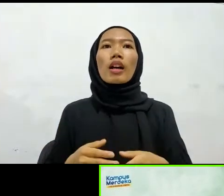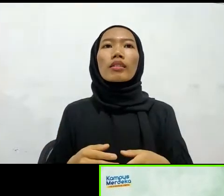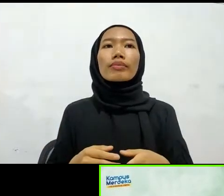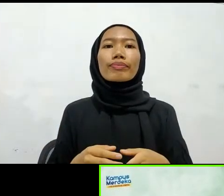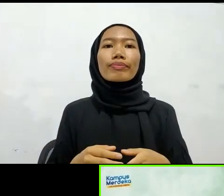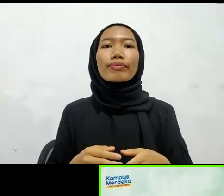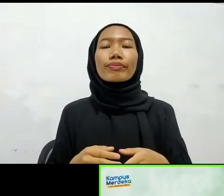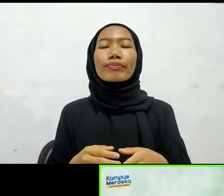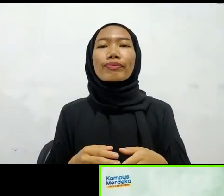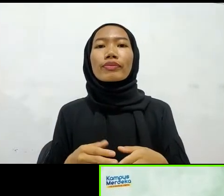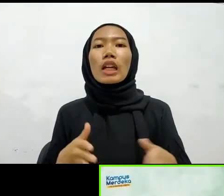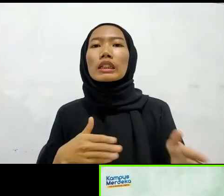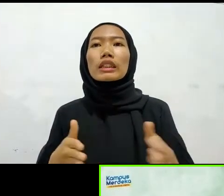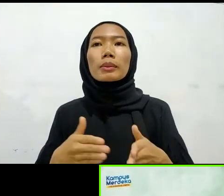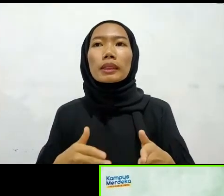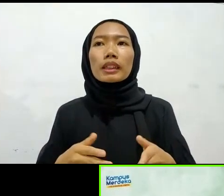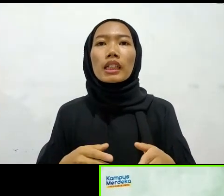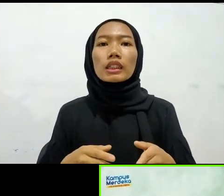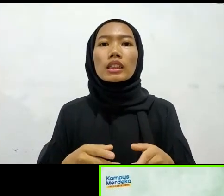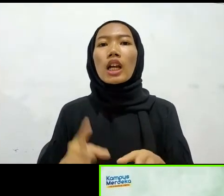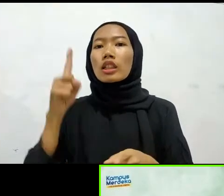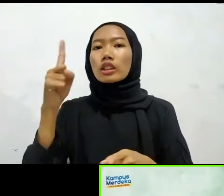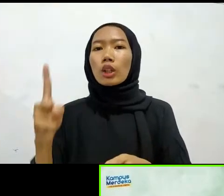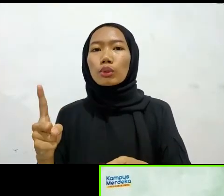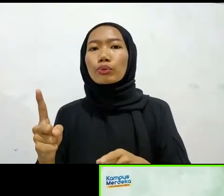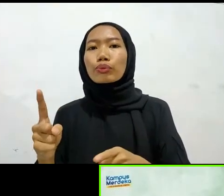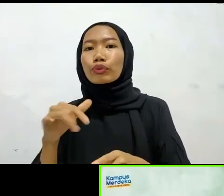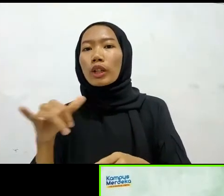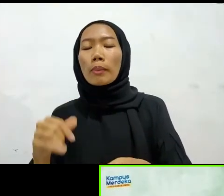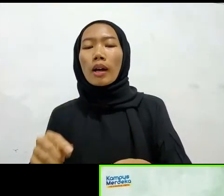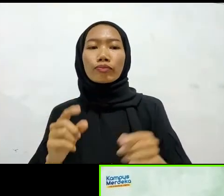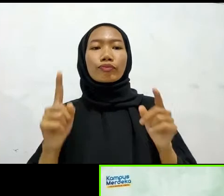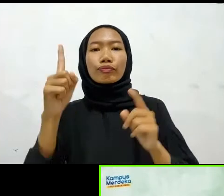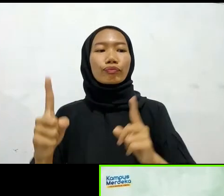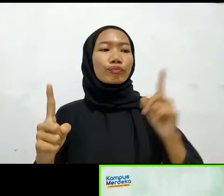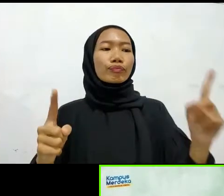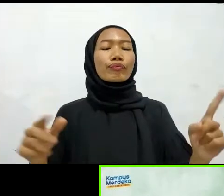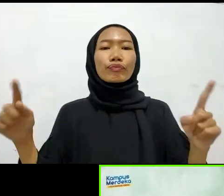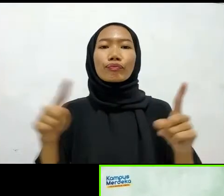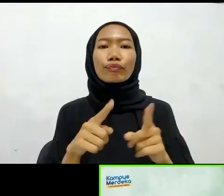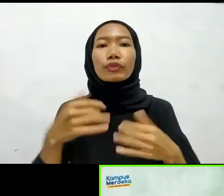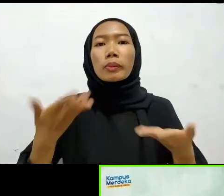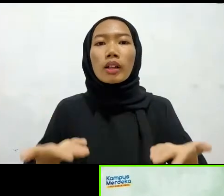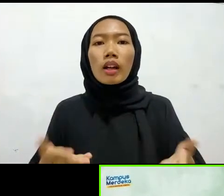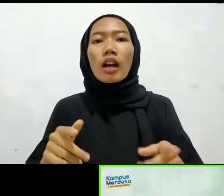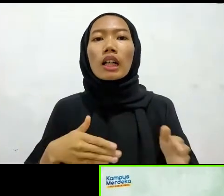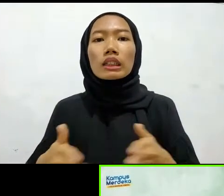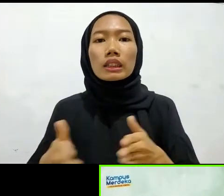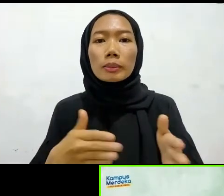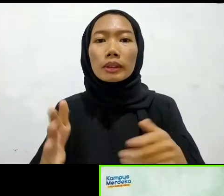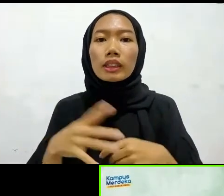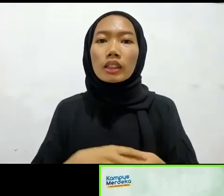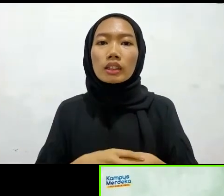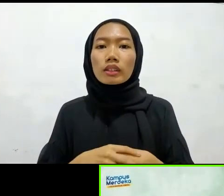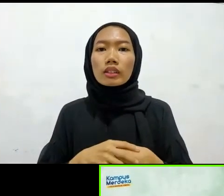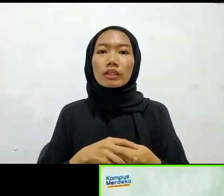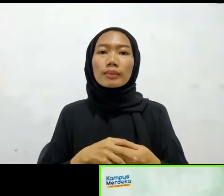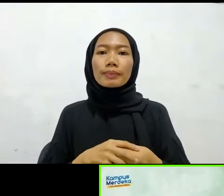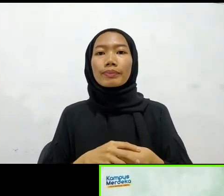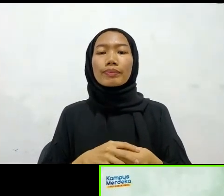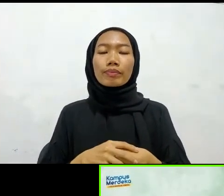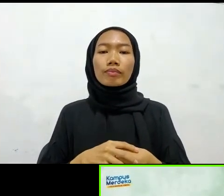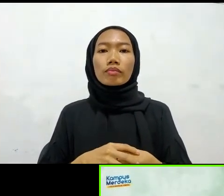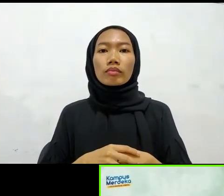komunikasi, interaksi tadi gitu ya, clinical interactions. Well, thanks very much, Darren. Do you